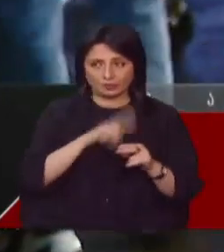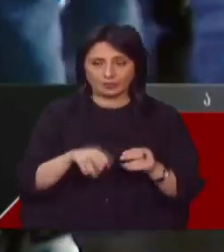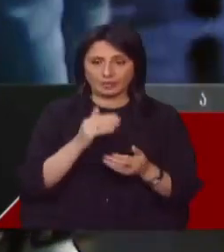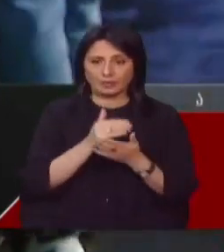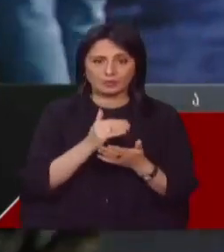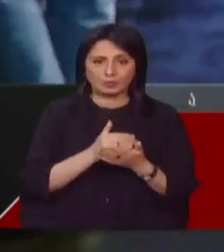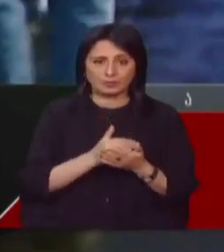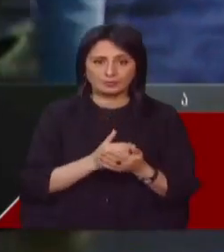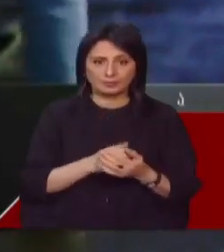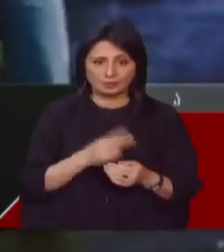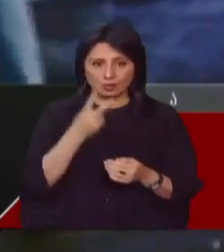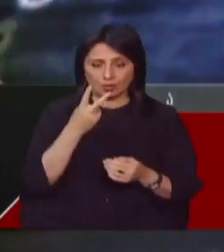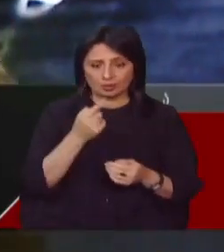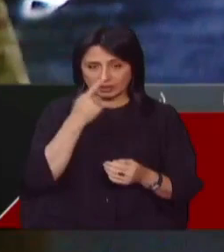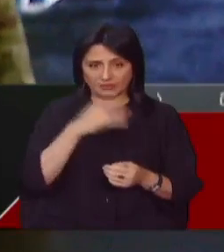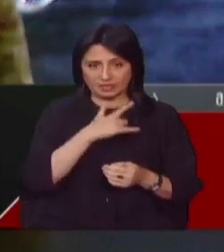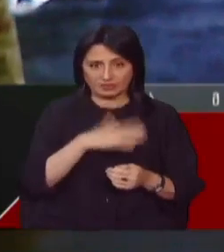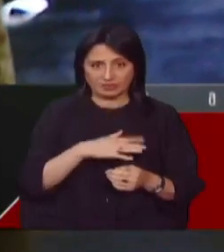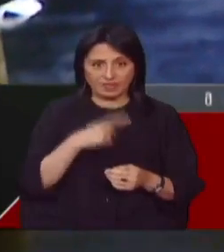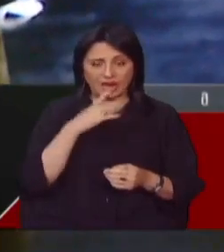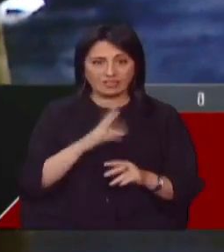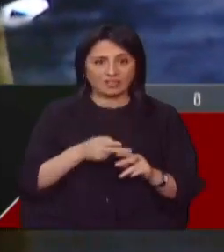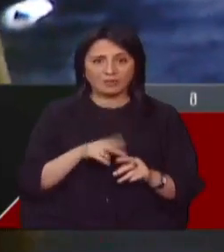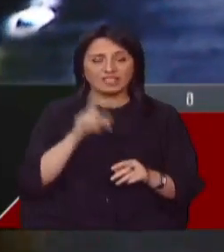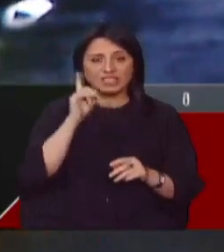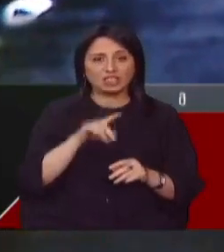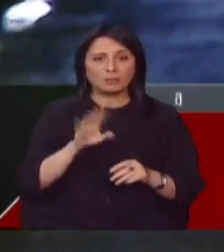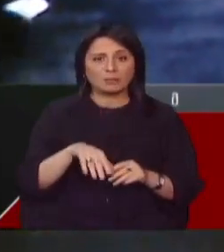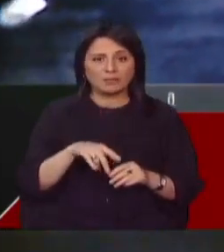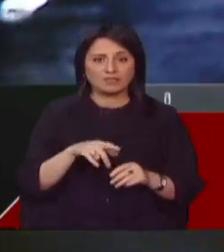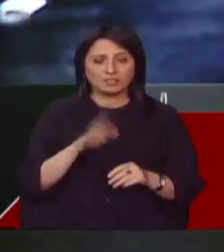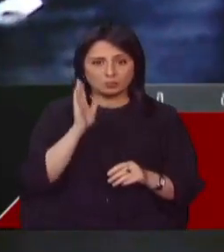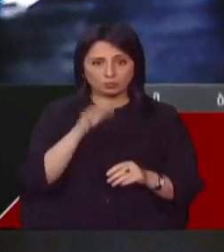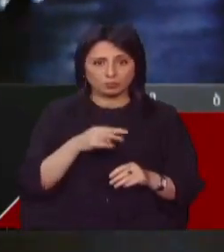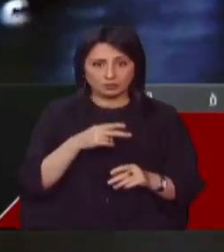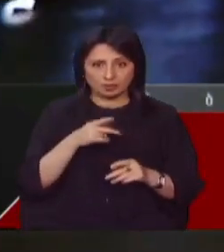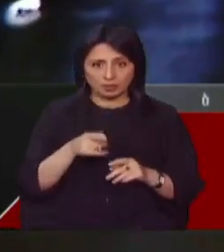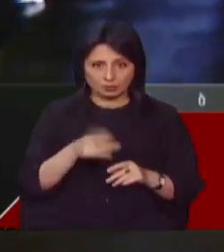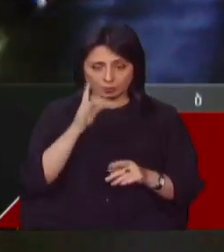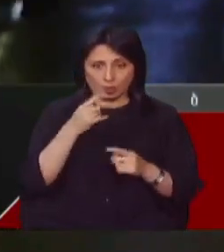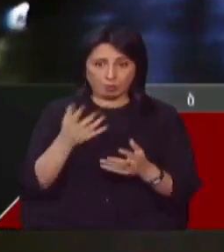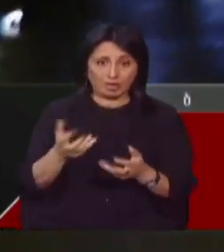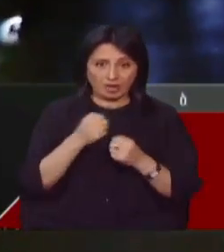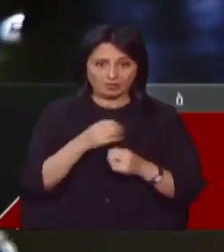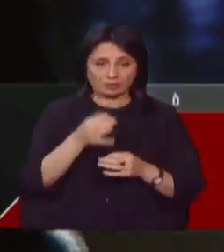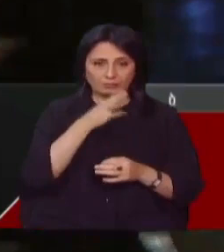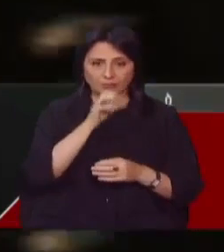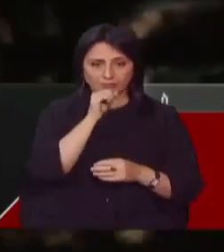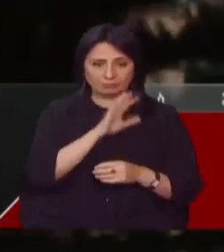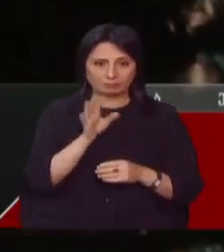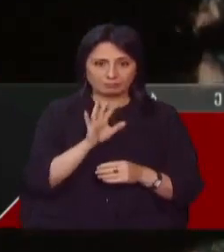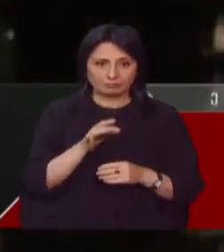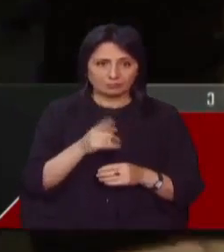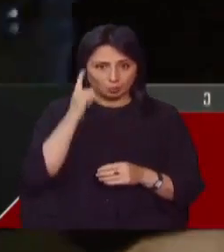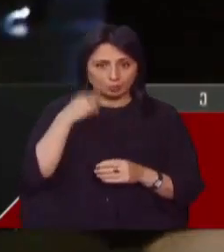დაჭრილი ყოფილა ორი კვირის უკან და არ თქვა იმიტომ, რომ იცოდა, რომ მაინც ჩავიდოდით და უკან წამოვიყვანით. არაფერი არ თქვა